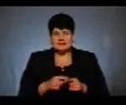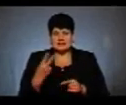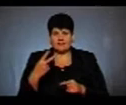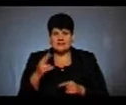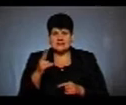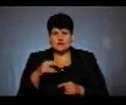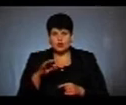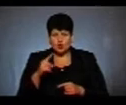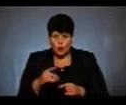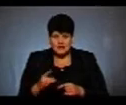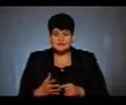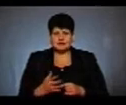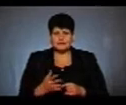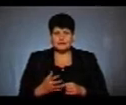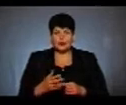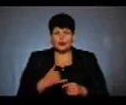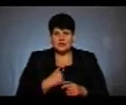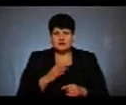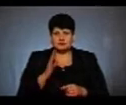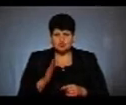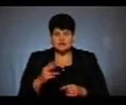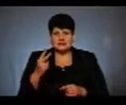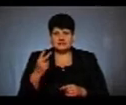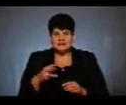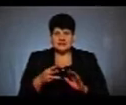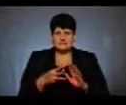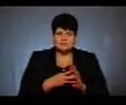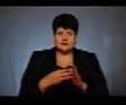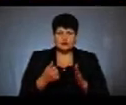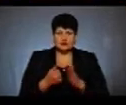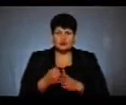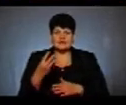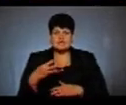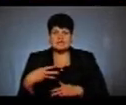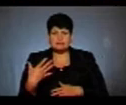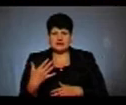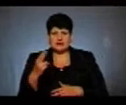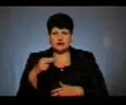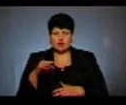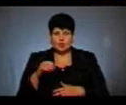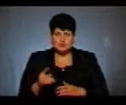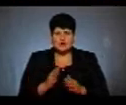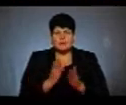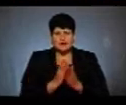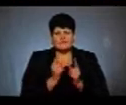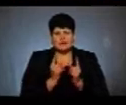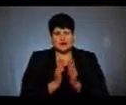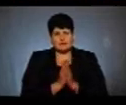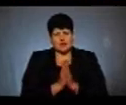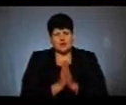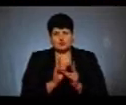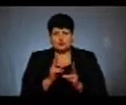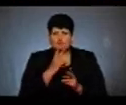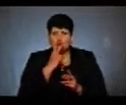на квадратний кілометр, нас буде застосовуватись від 28 до 35 доз. Велике маємо прохання, якщо хтось побачить,